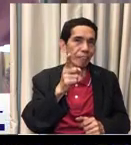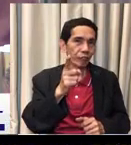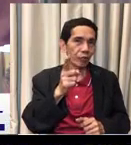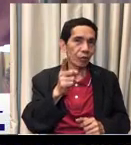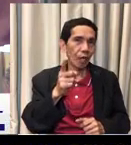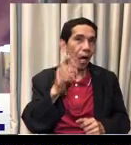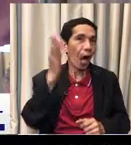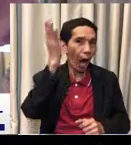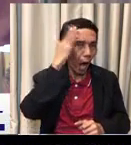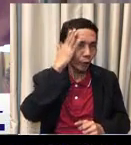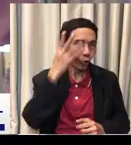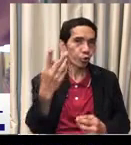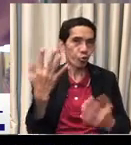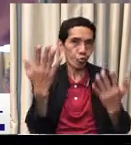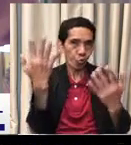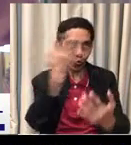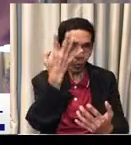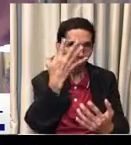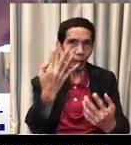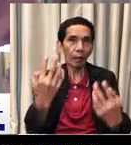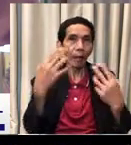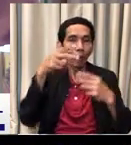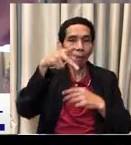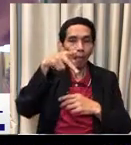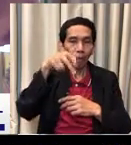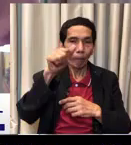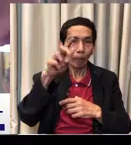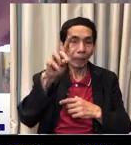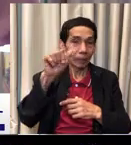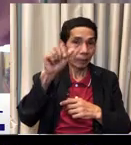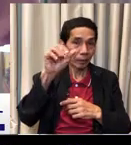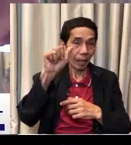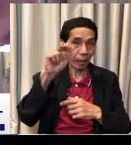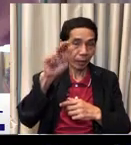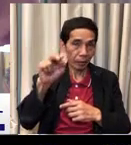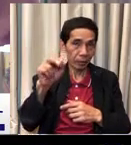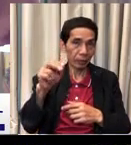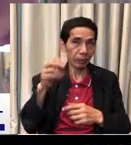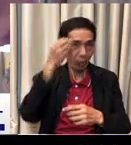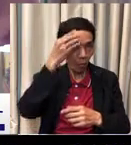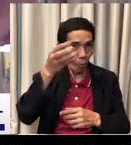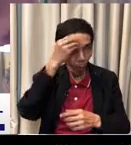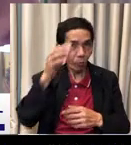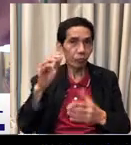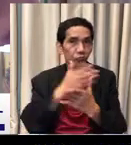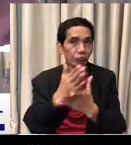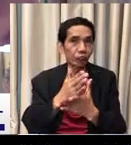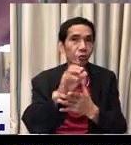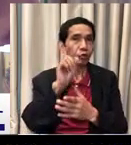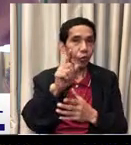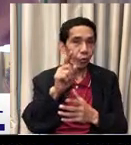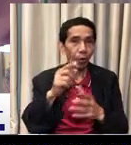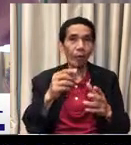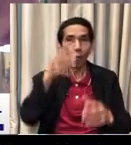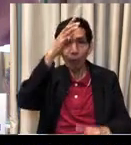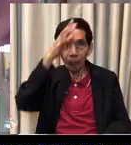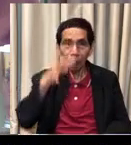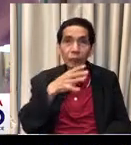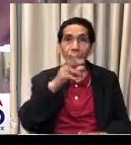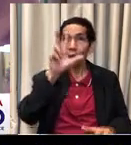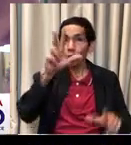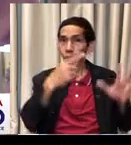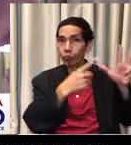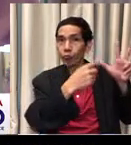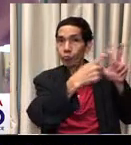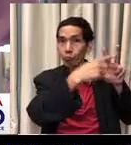Hayop, nanonood kayo. Okay, sa mga taga-Pandakan, o i-share nyo sa kanila na makarating sa kanila. Kayong mga magulang ng tatlong bata